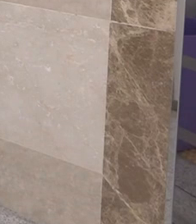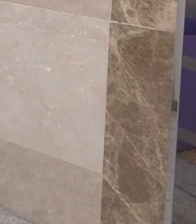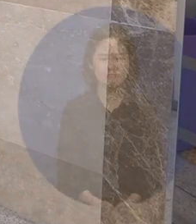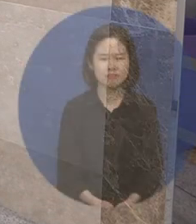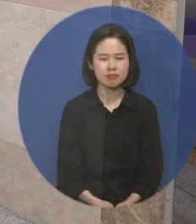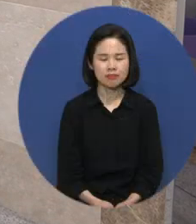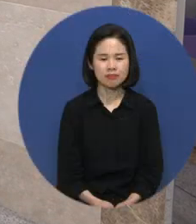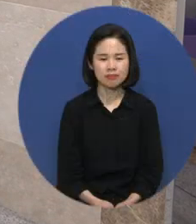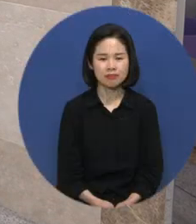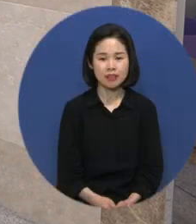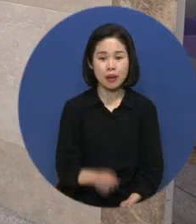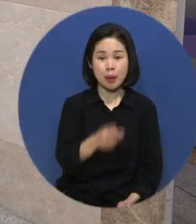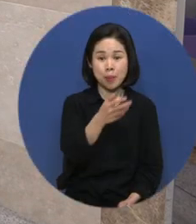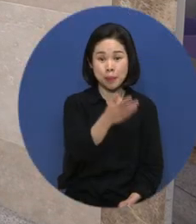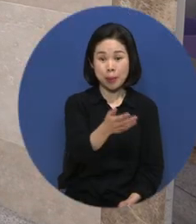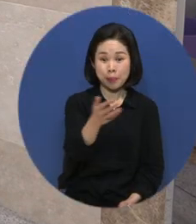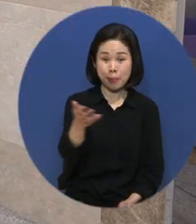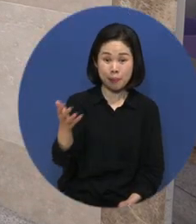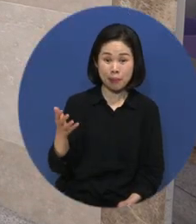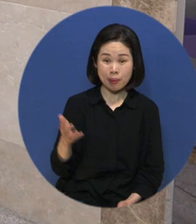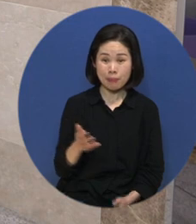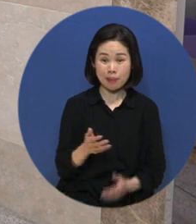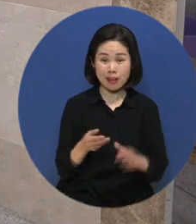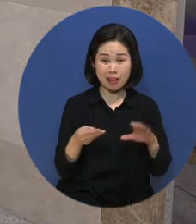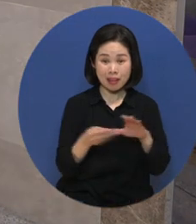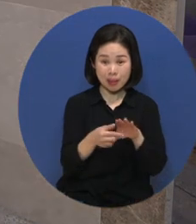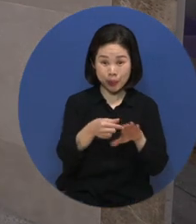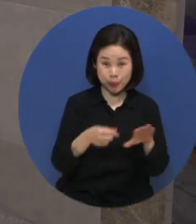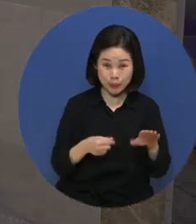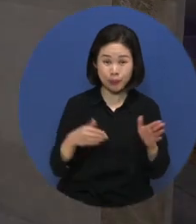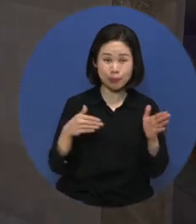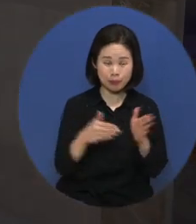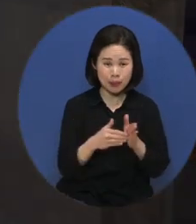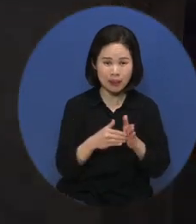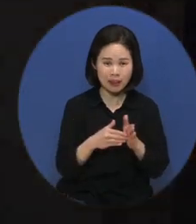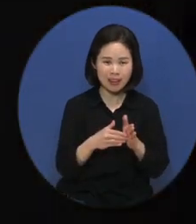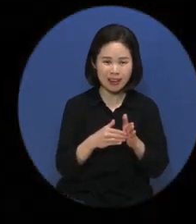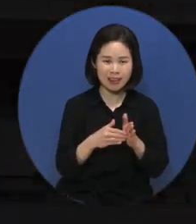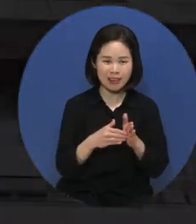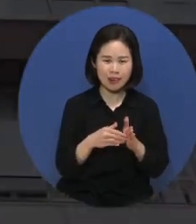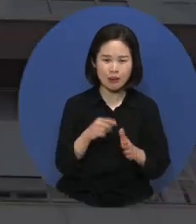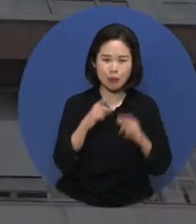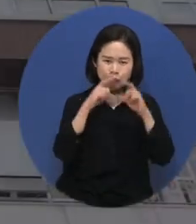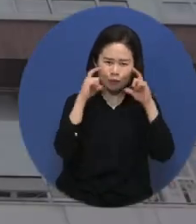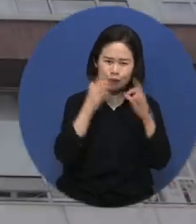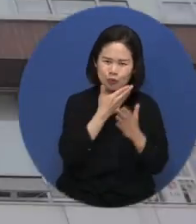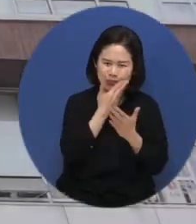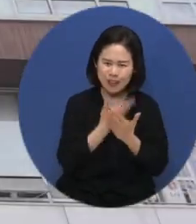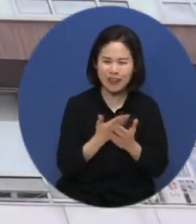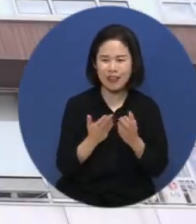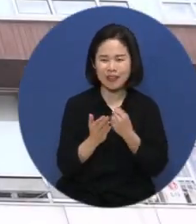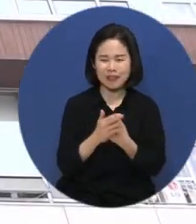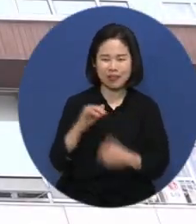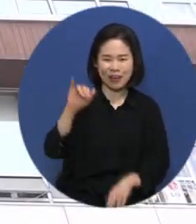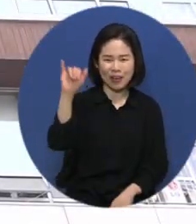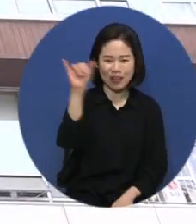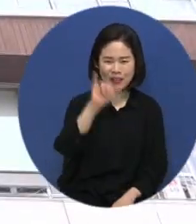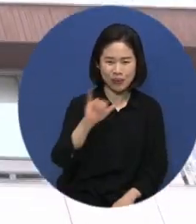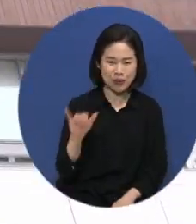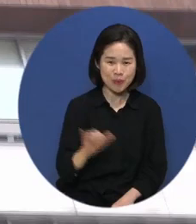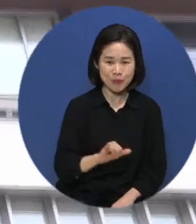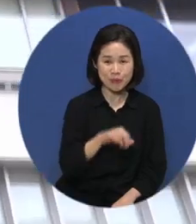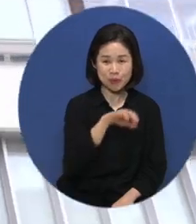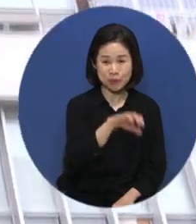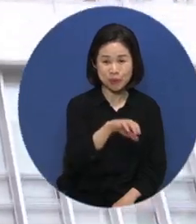여러 사람의 손을 거쳐 완성된 마스크는 여느 때보다 귀한 몸인 만큼 전국 각지로 꼭